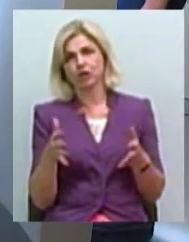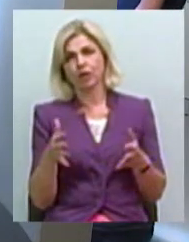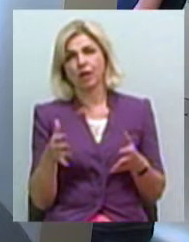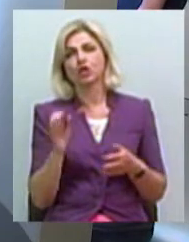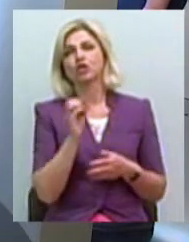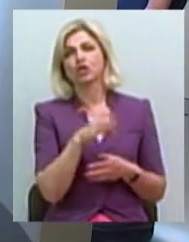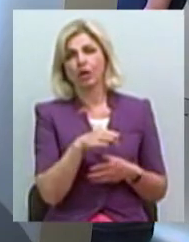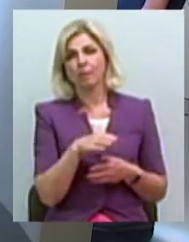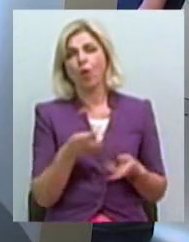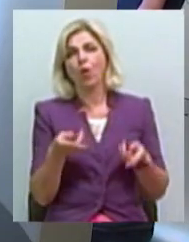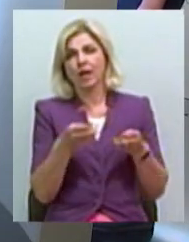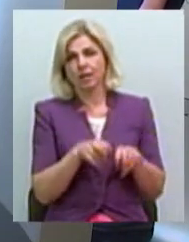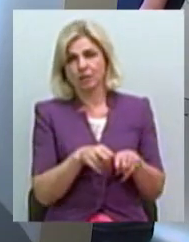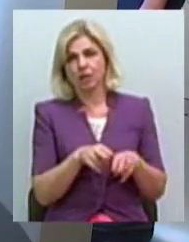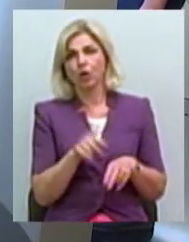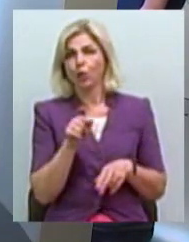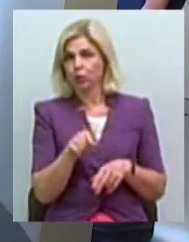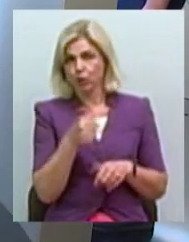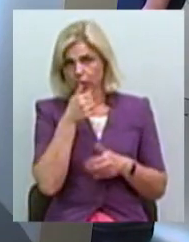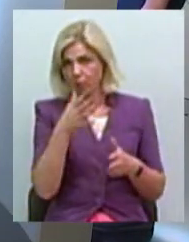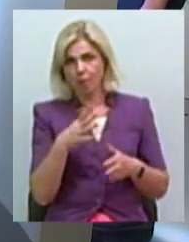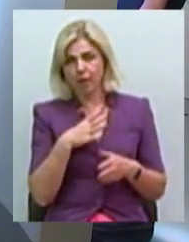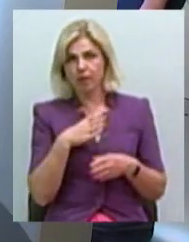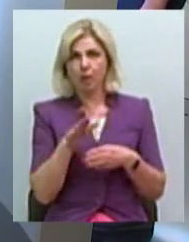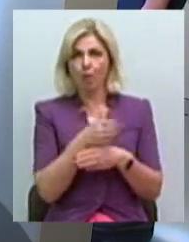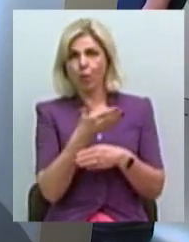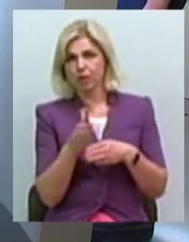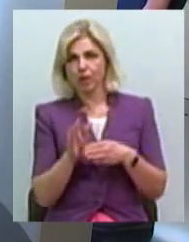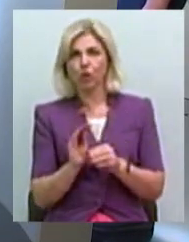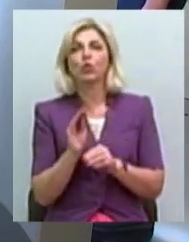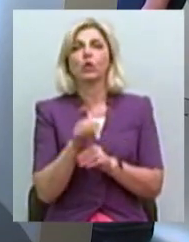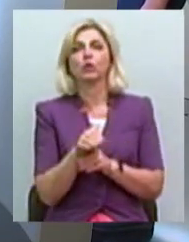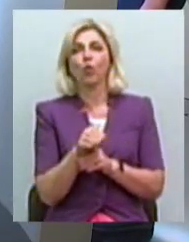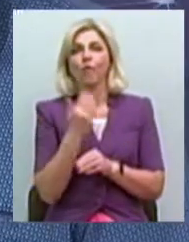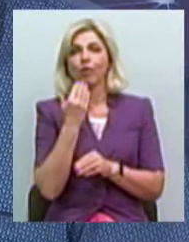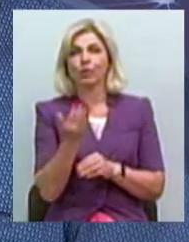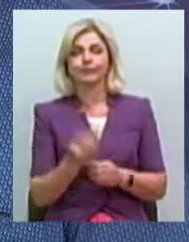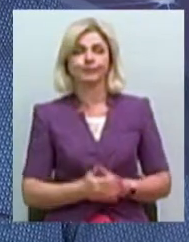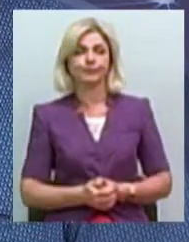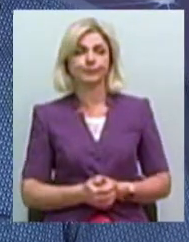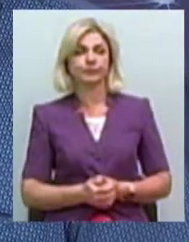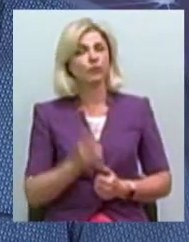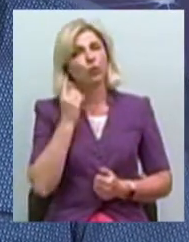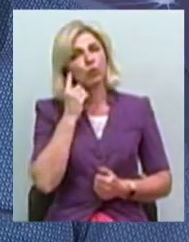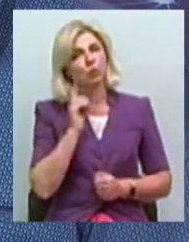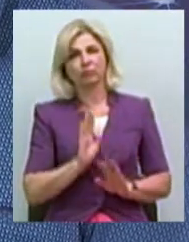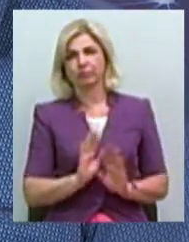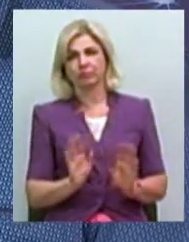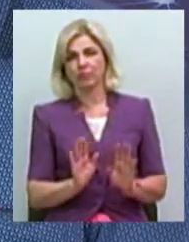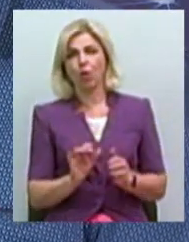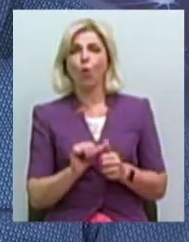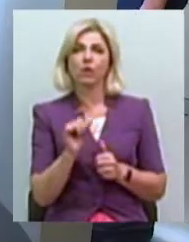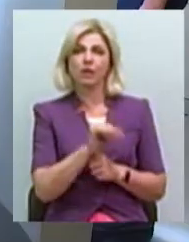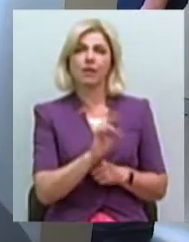ніж решта. Тут не можуть бути варіанти поділу додаткового? Я думаю, що ні. Окремо Миколаїв,